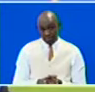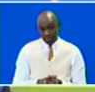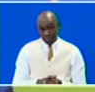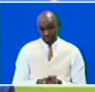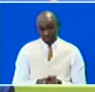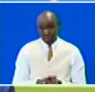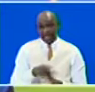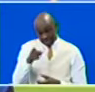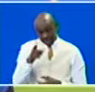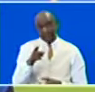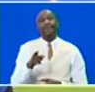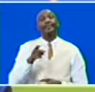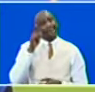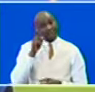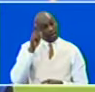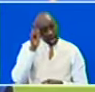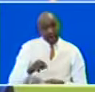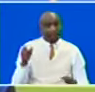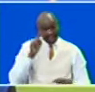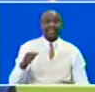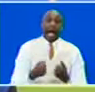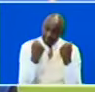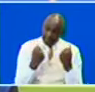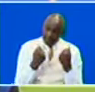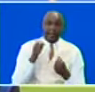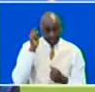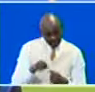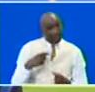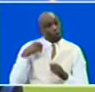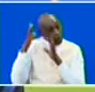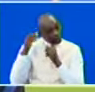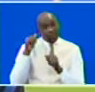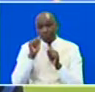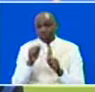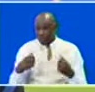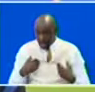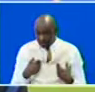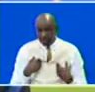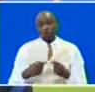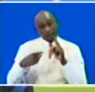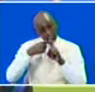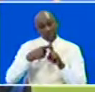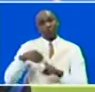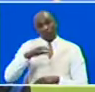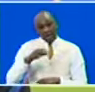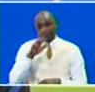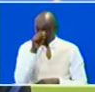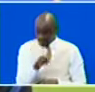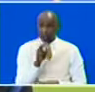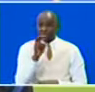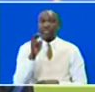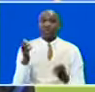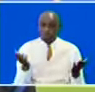as a do or die. You know, this time we need to get there. So hopefully we'll start on a positive run, and then from there we'll see